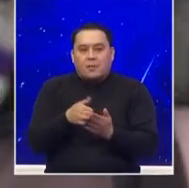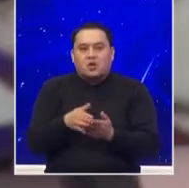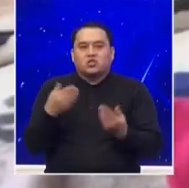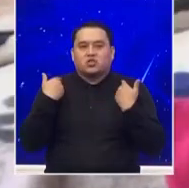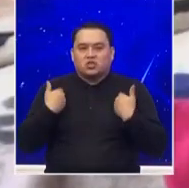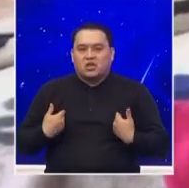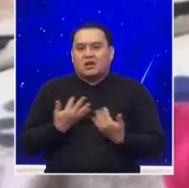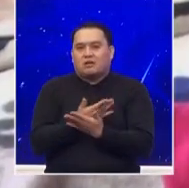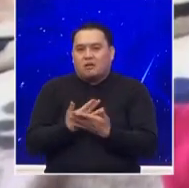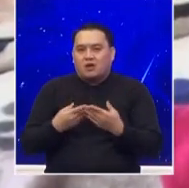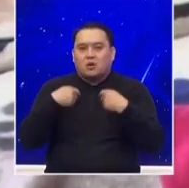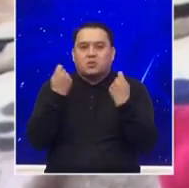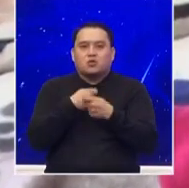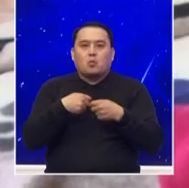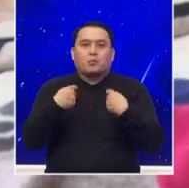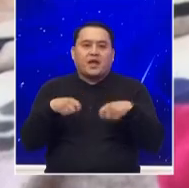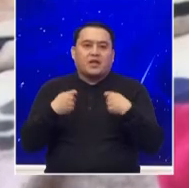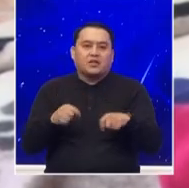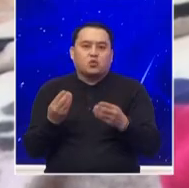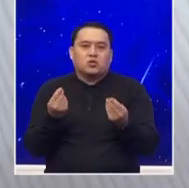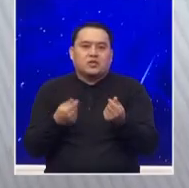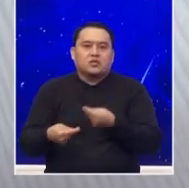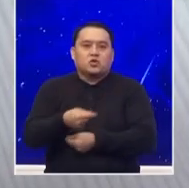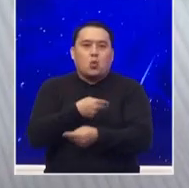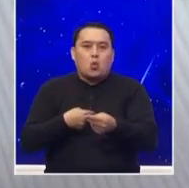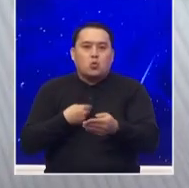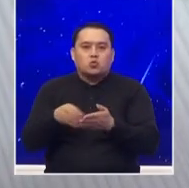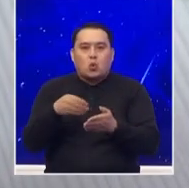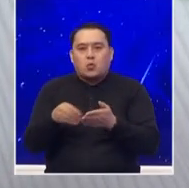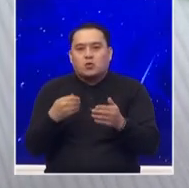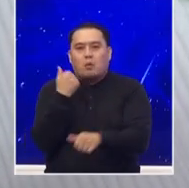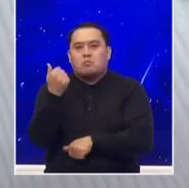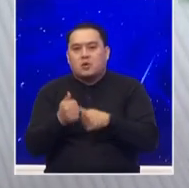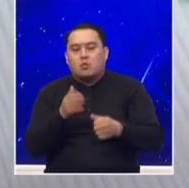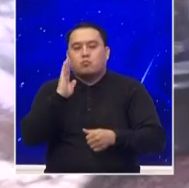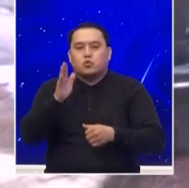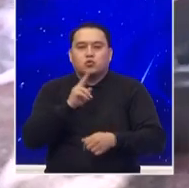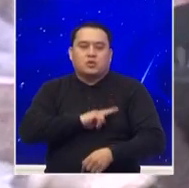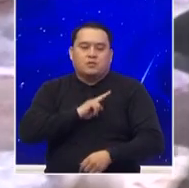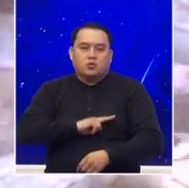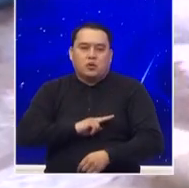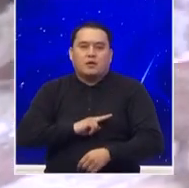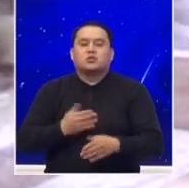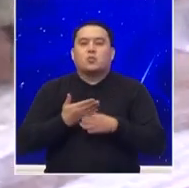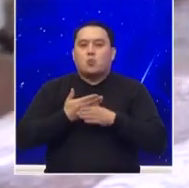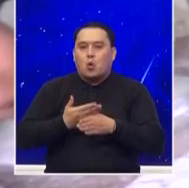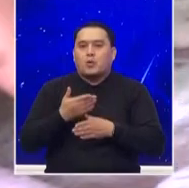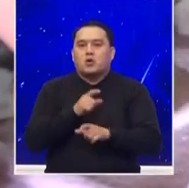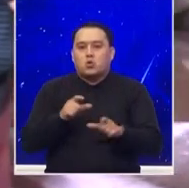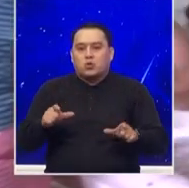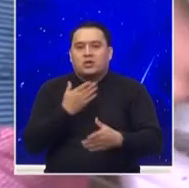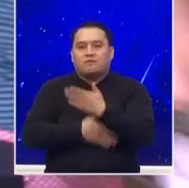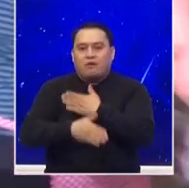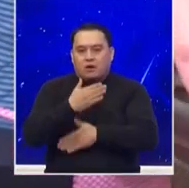жилетки, береты и платки, продают. А на вырученные средства закупают все необходимое для дальнейшей работы. Благодаря этому люди с